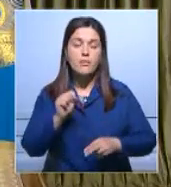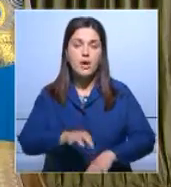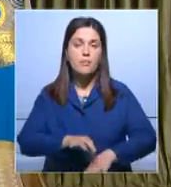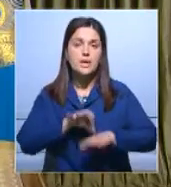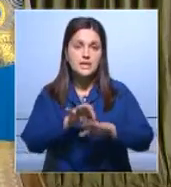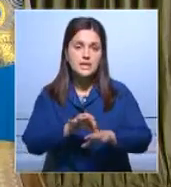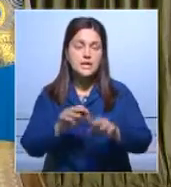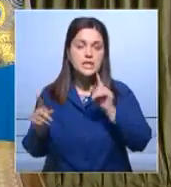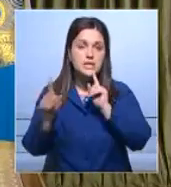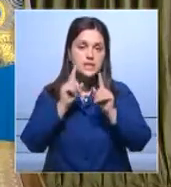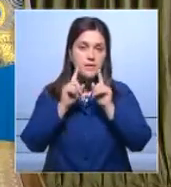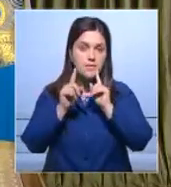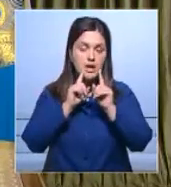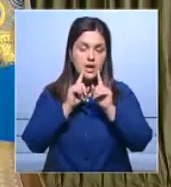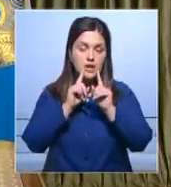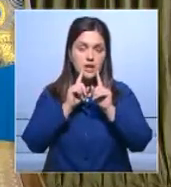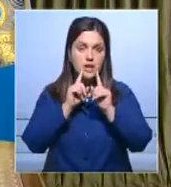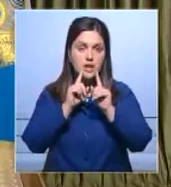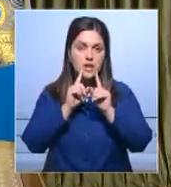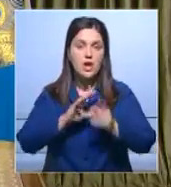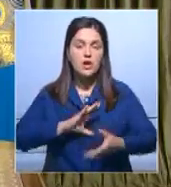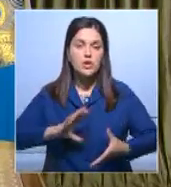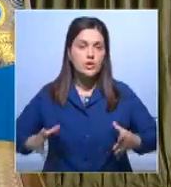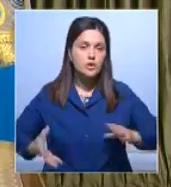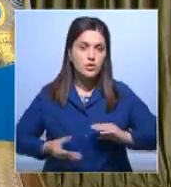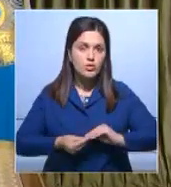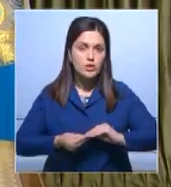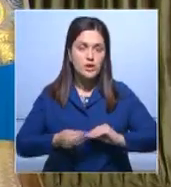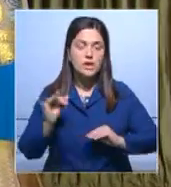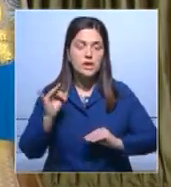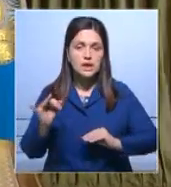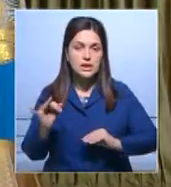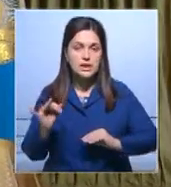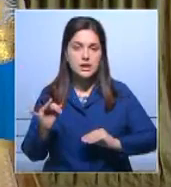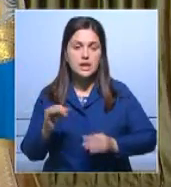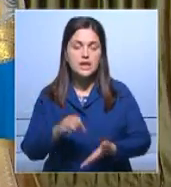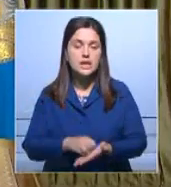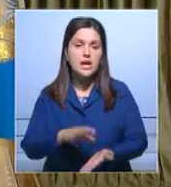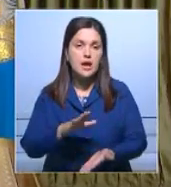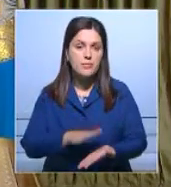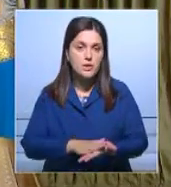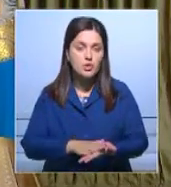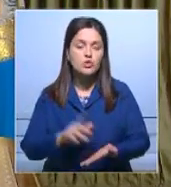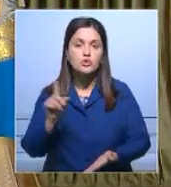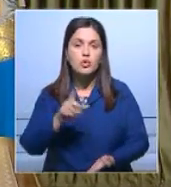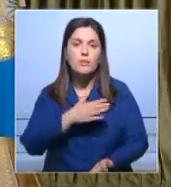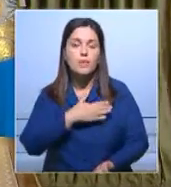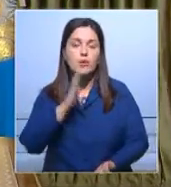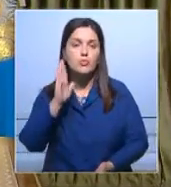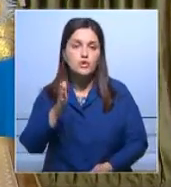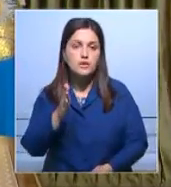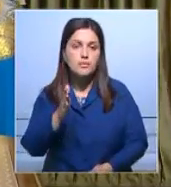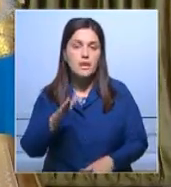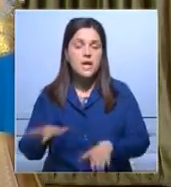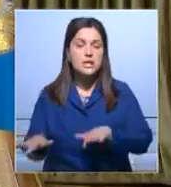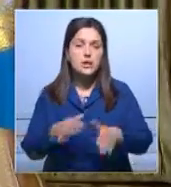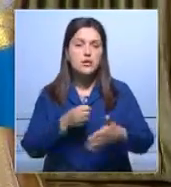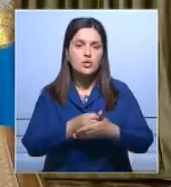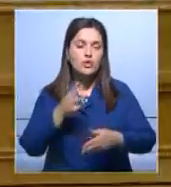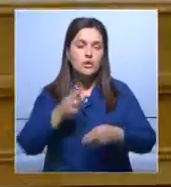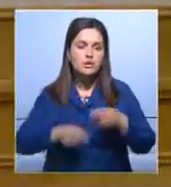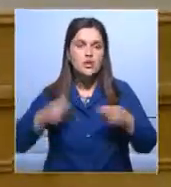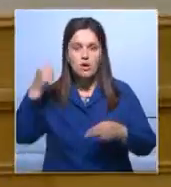заседания, подвести итоги и наметить, что мы будем делать до конца